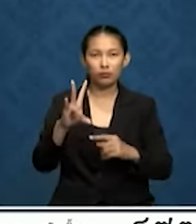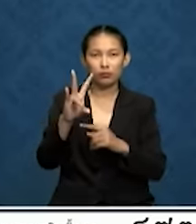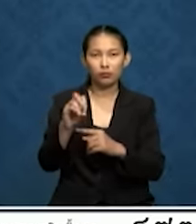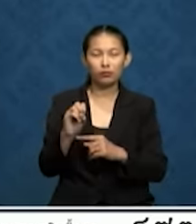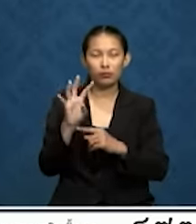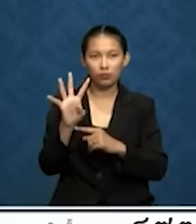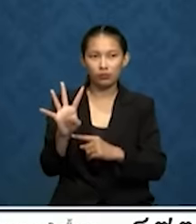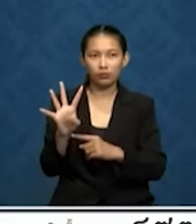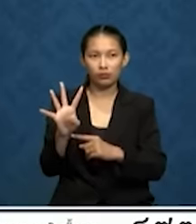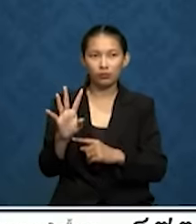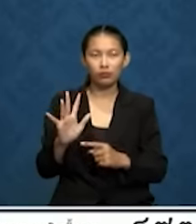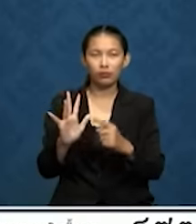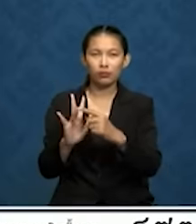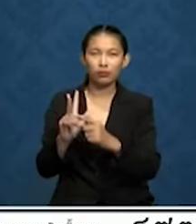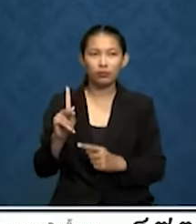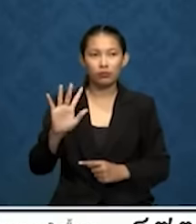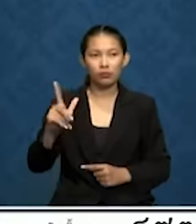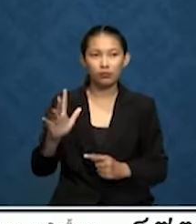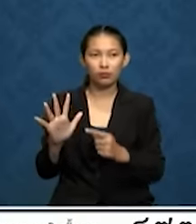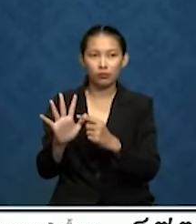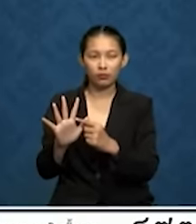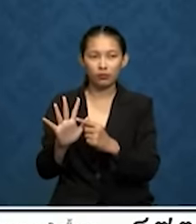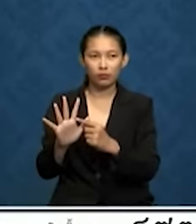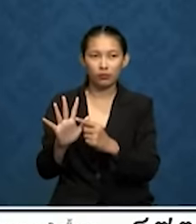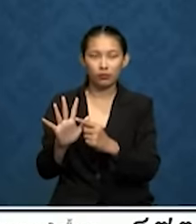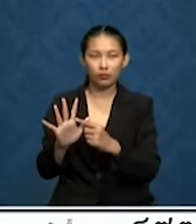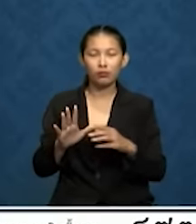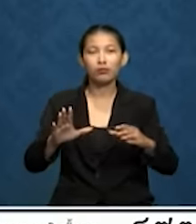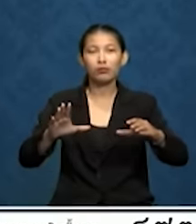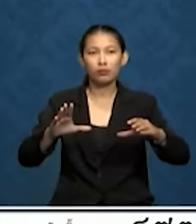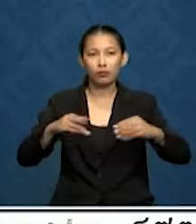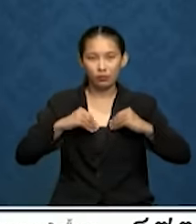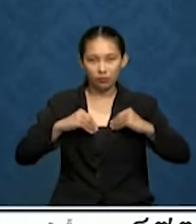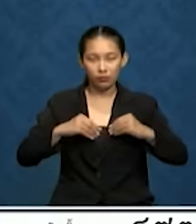74นายเกชาศักดิ์สมบูรณ ์เห็นชอบครับ